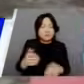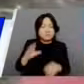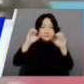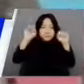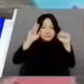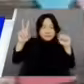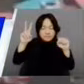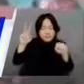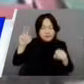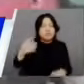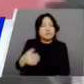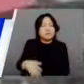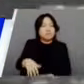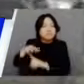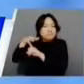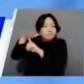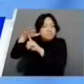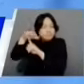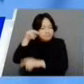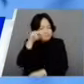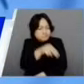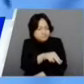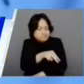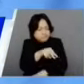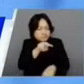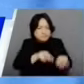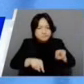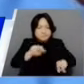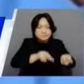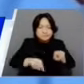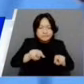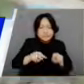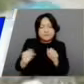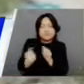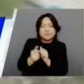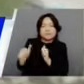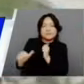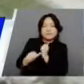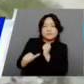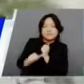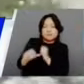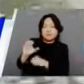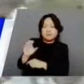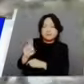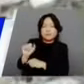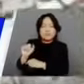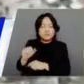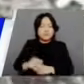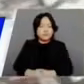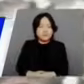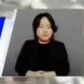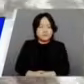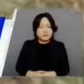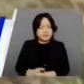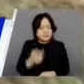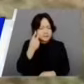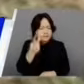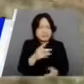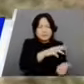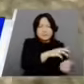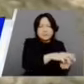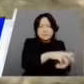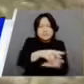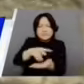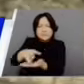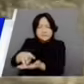ni Catanduanes Governor Joseph Cua. Inikot nila ang mga napuruhang bayan kabilang ang Panganiban, Karamoran,